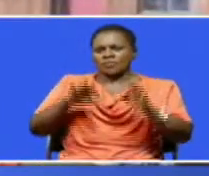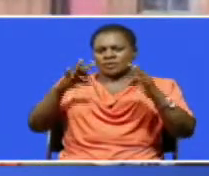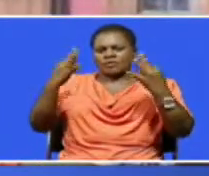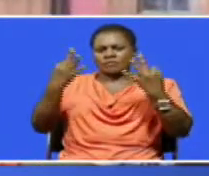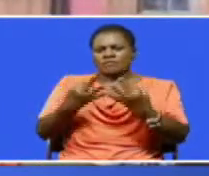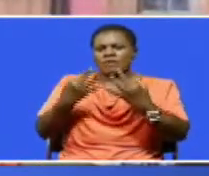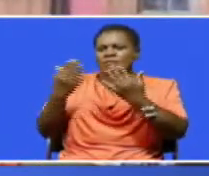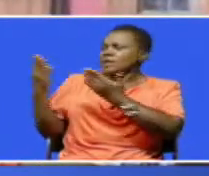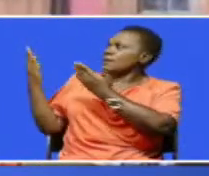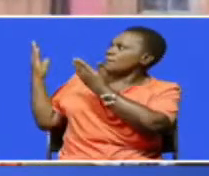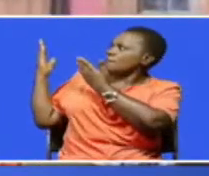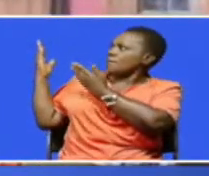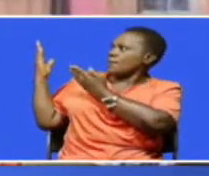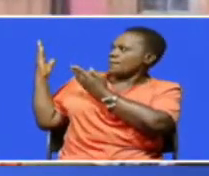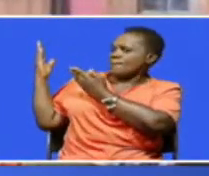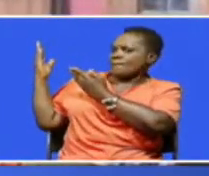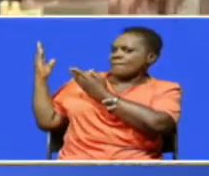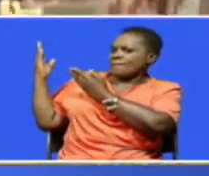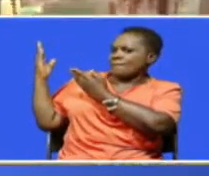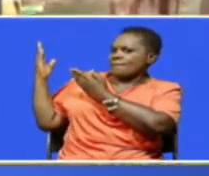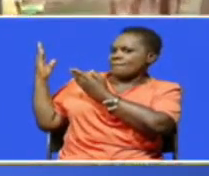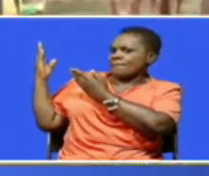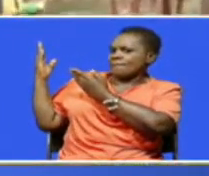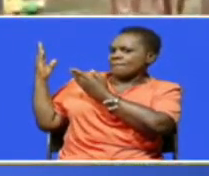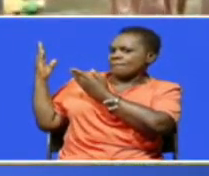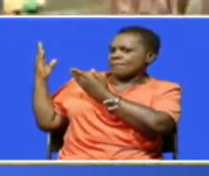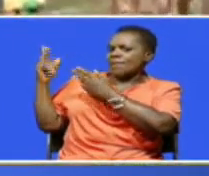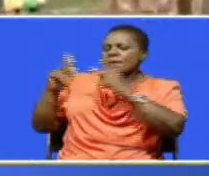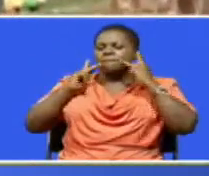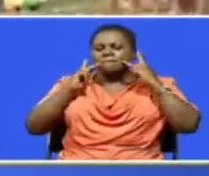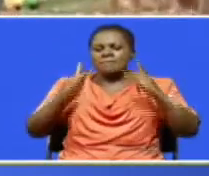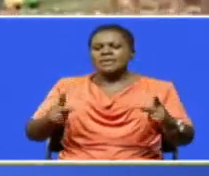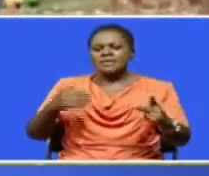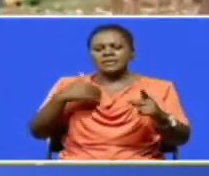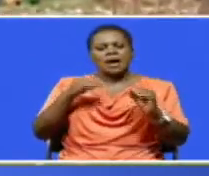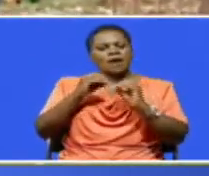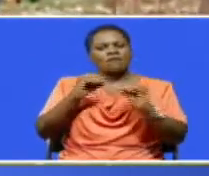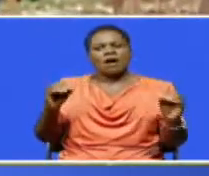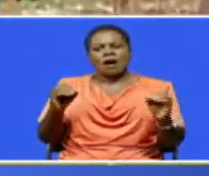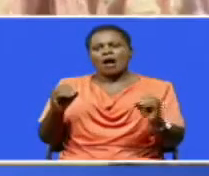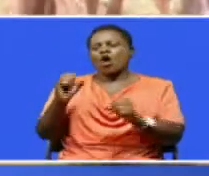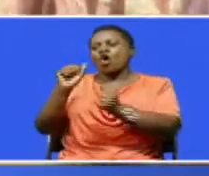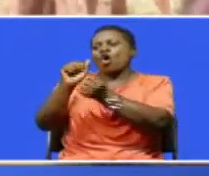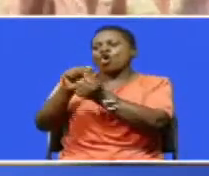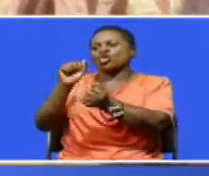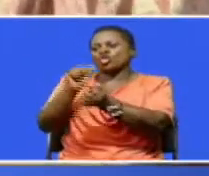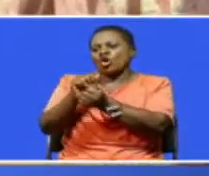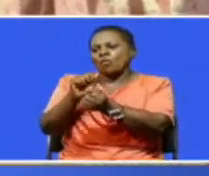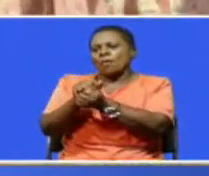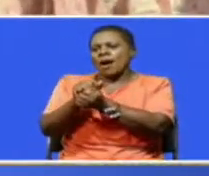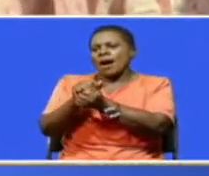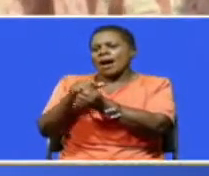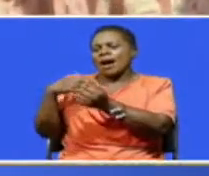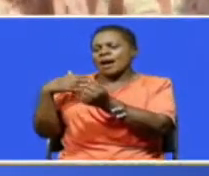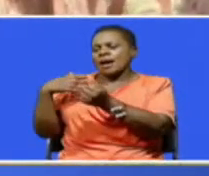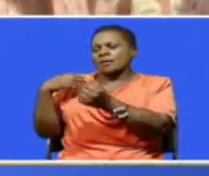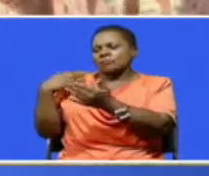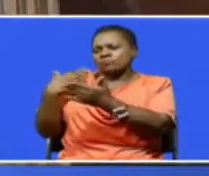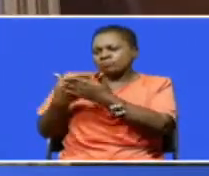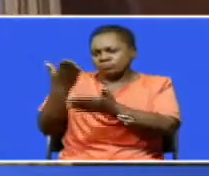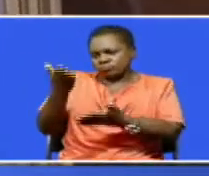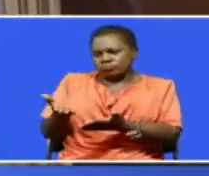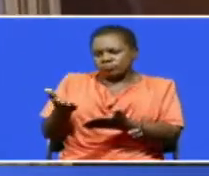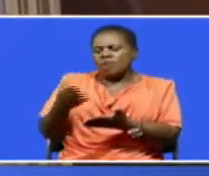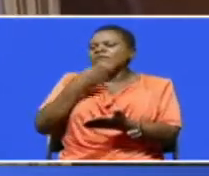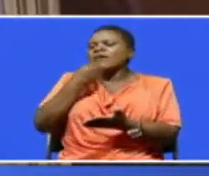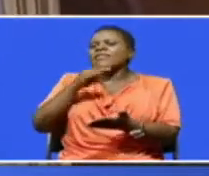Familia ya mhubiri Ezekiel Maviso Ondege haina amani tangu tarehe 11 Oktoba mwaka 2020 baada ya babao